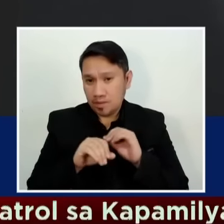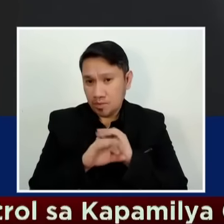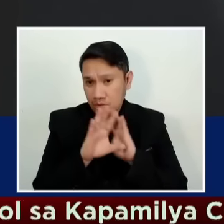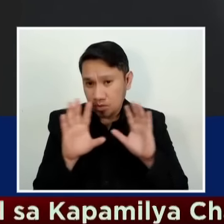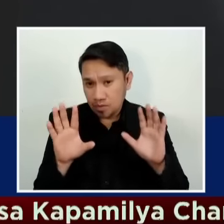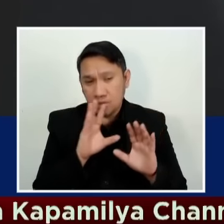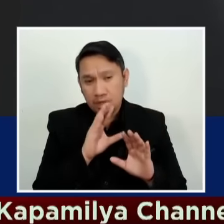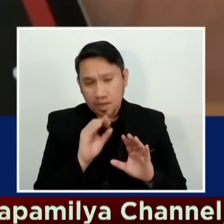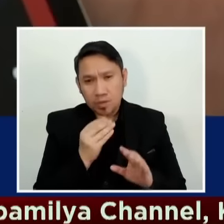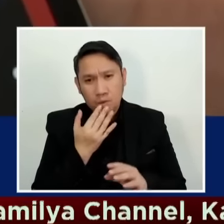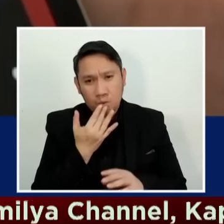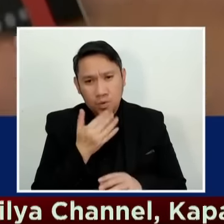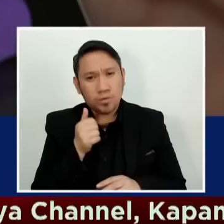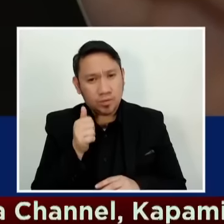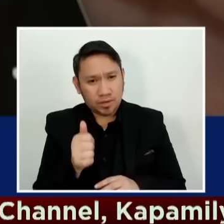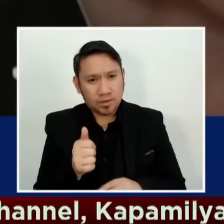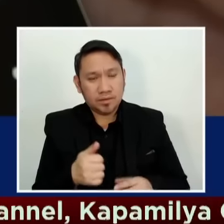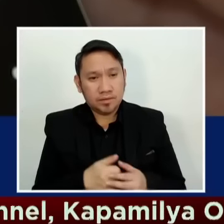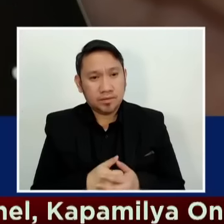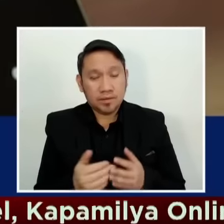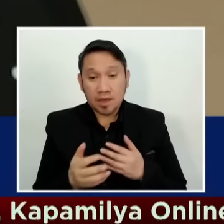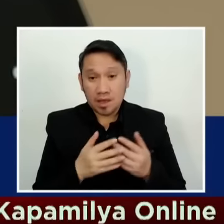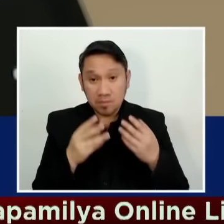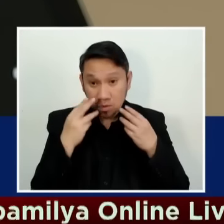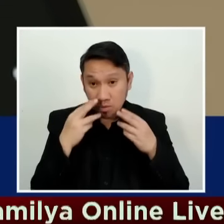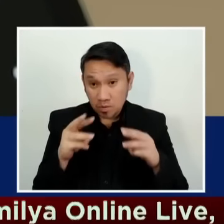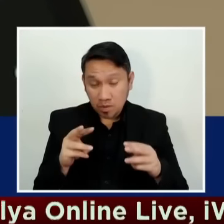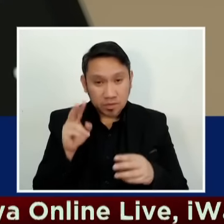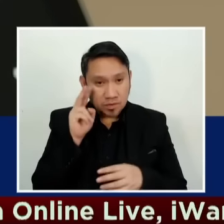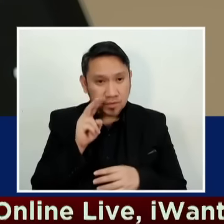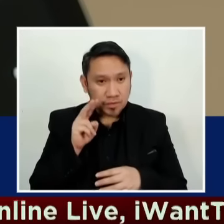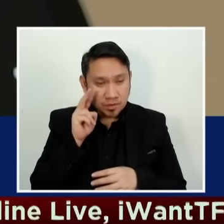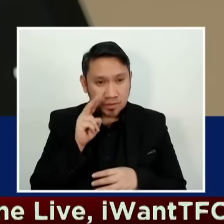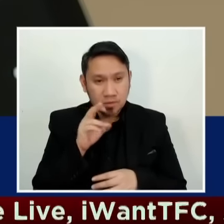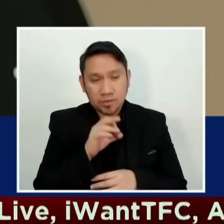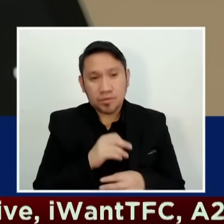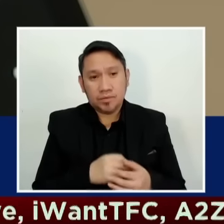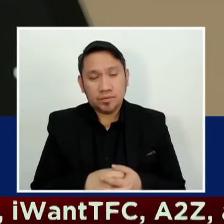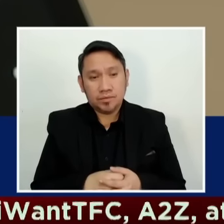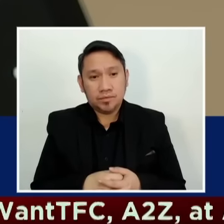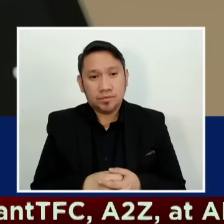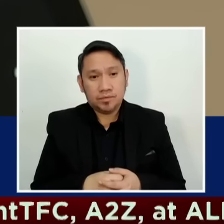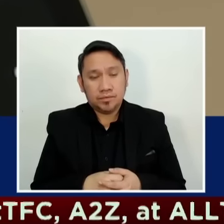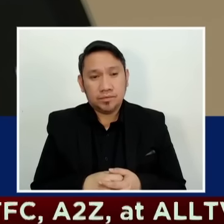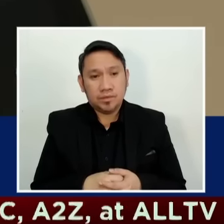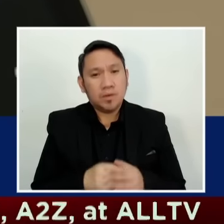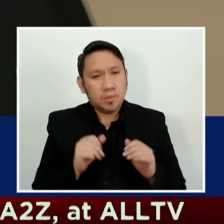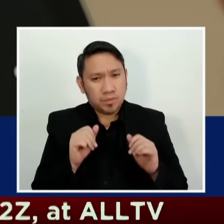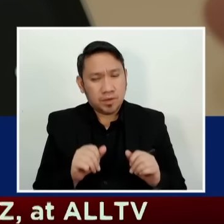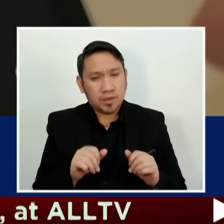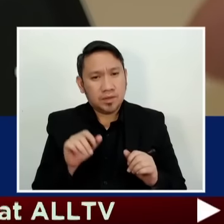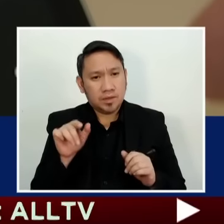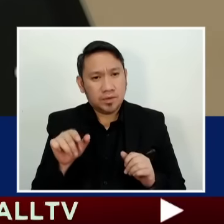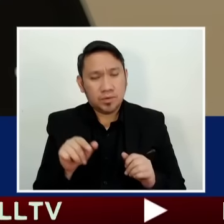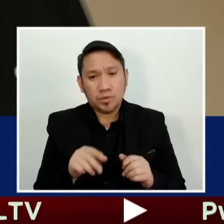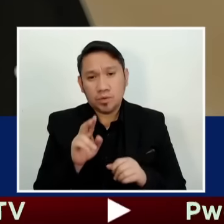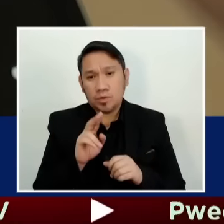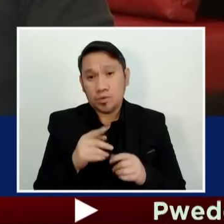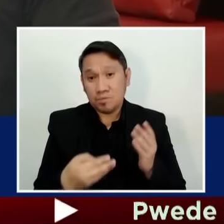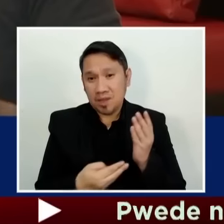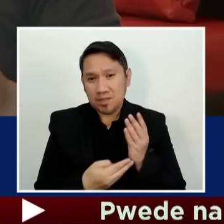na kulay sa litrato. Kahit pamanood ang video na may dekalidad at may malinaw na detalye, mababa pa rin ang konsumo nito sa